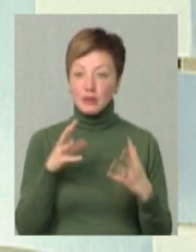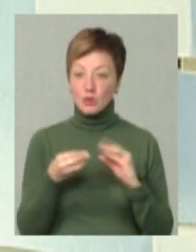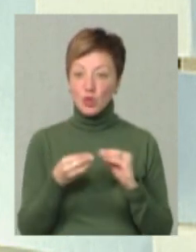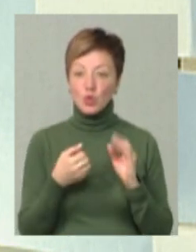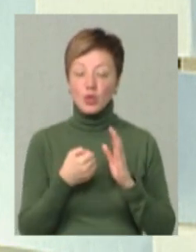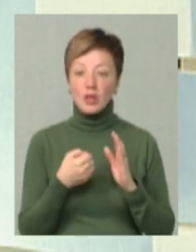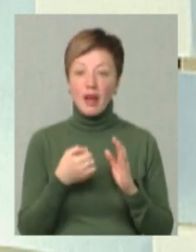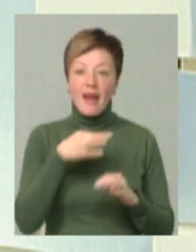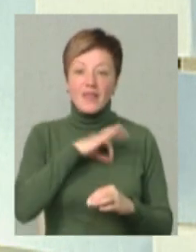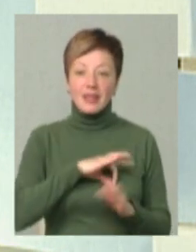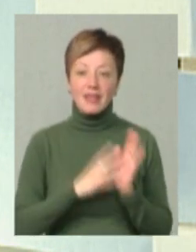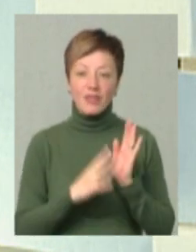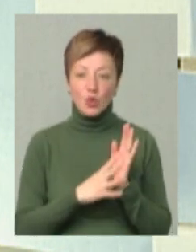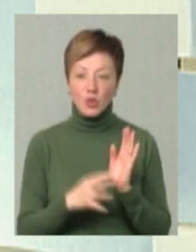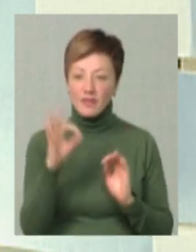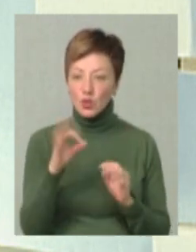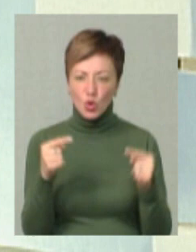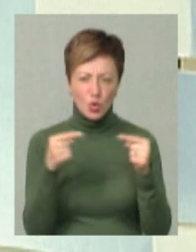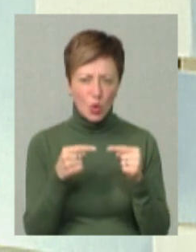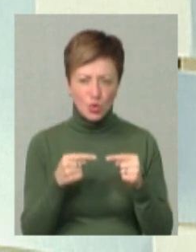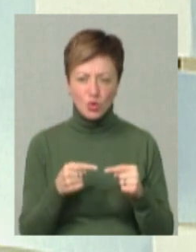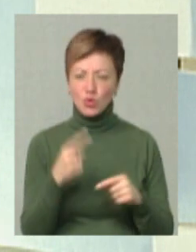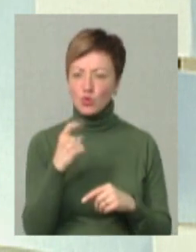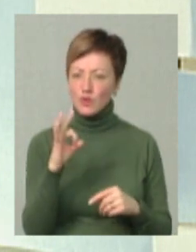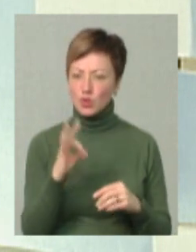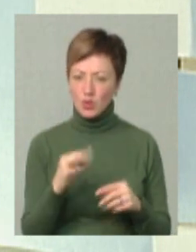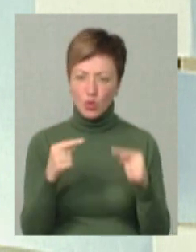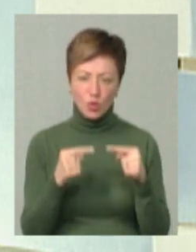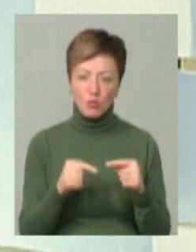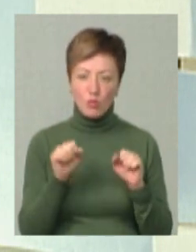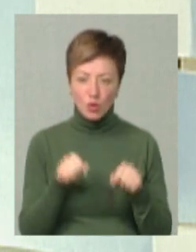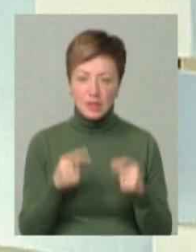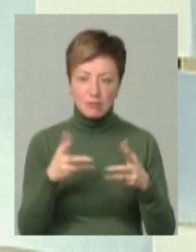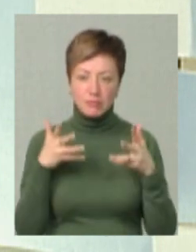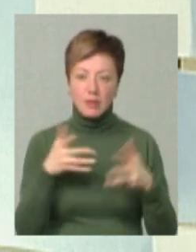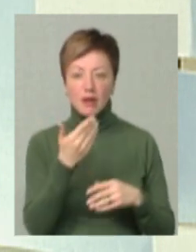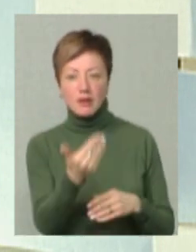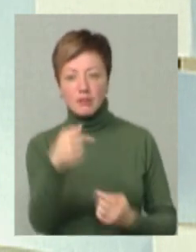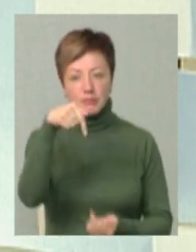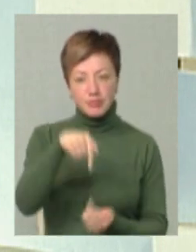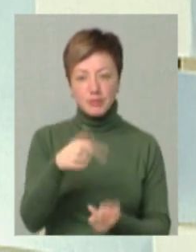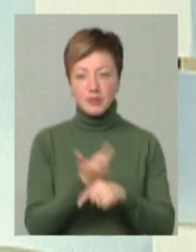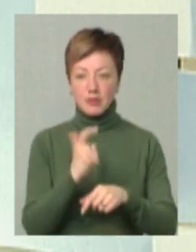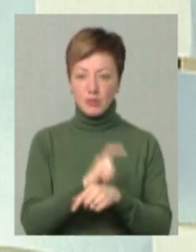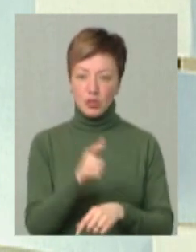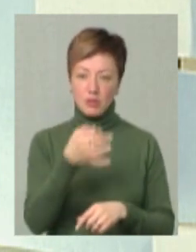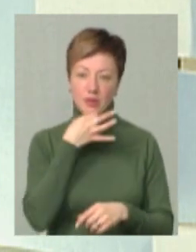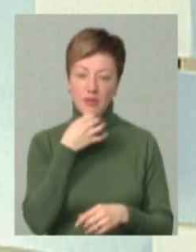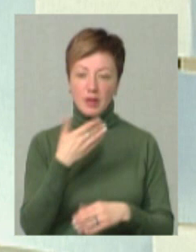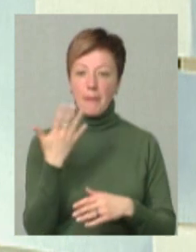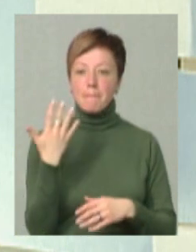до 90%, це дуже висока валідність, це майже 100%, можна визначити схильність до найбільш